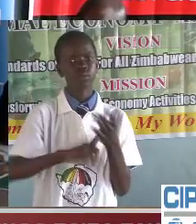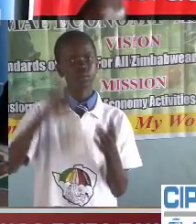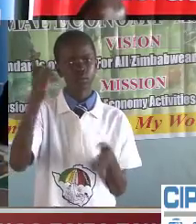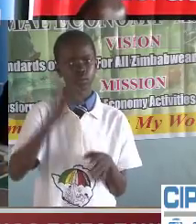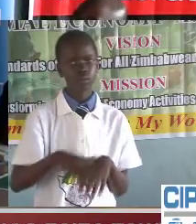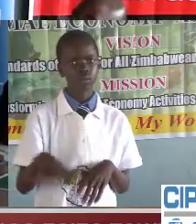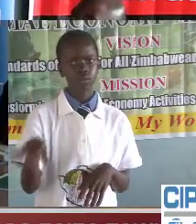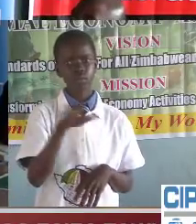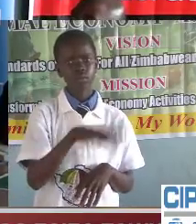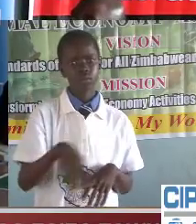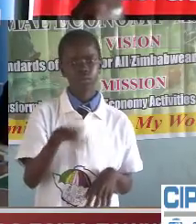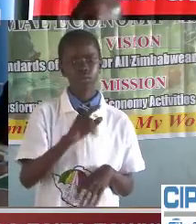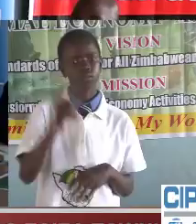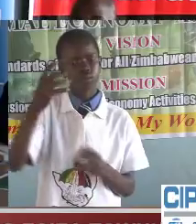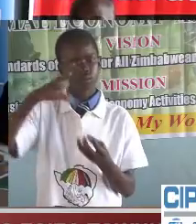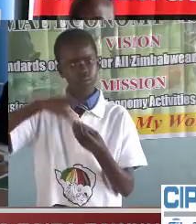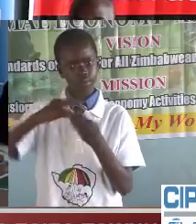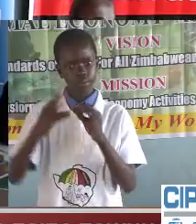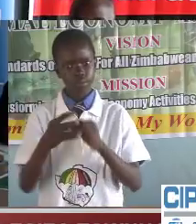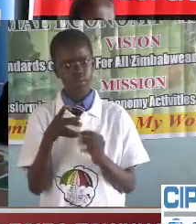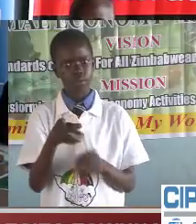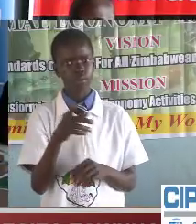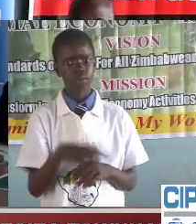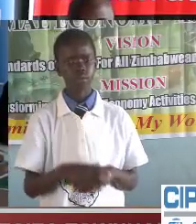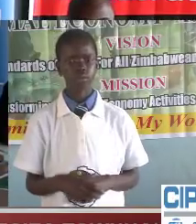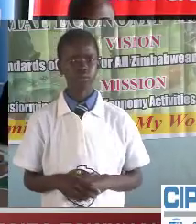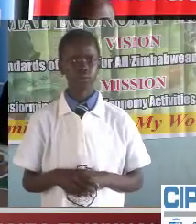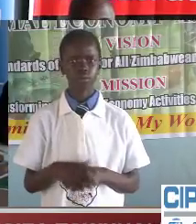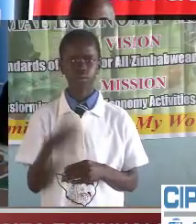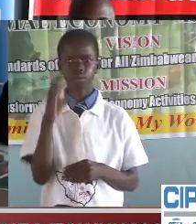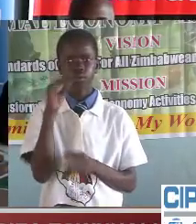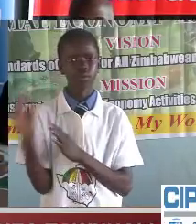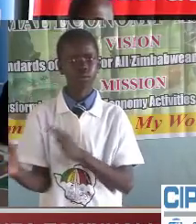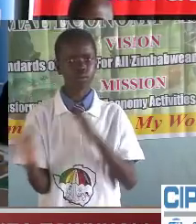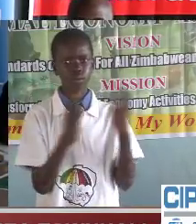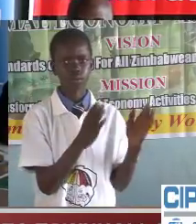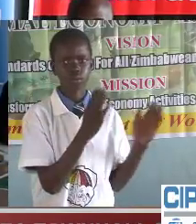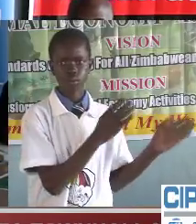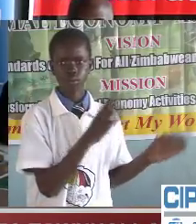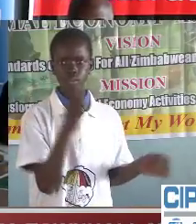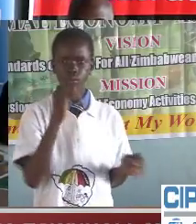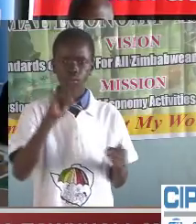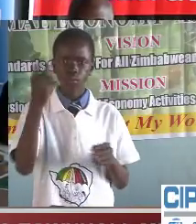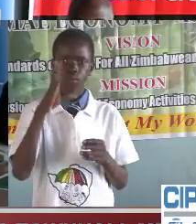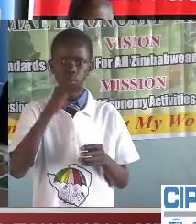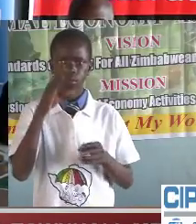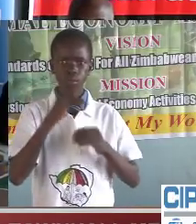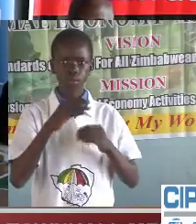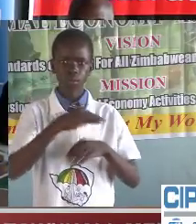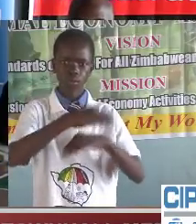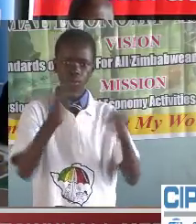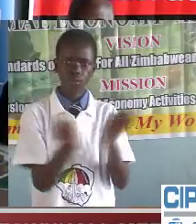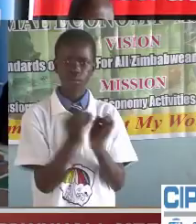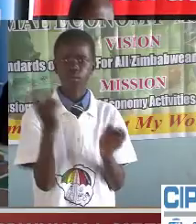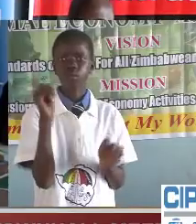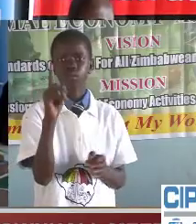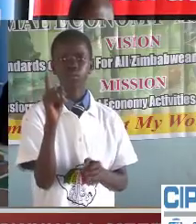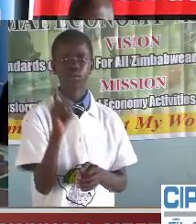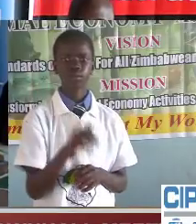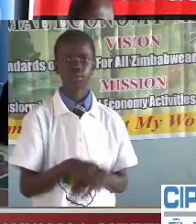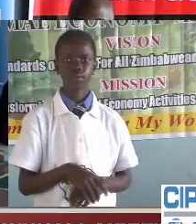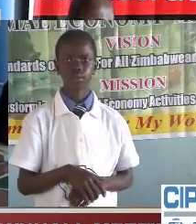Chokutanga let's be organized, ngatitei ma-association titaure nehwirimwe chete as